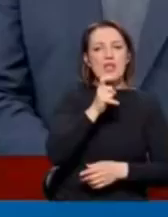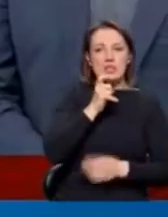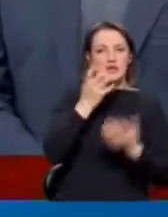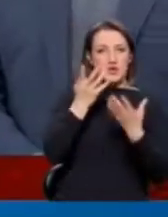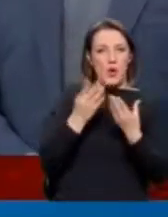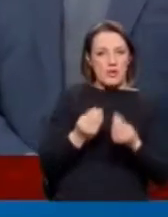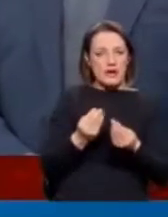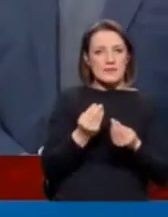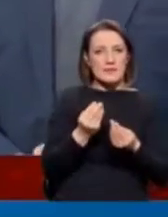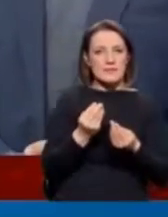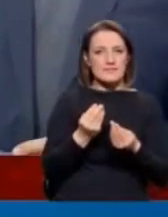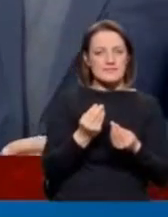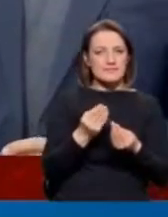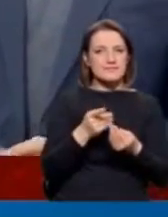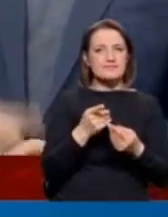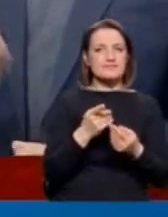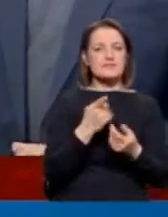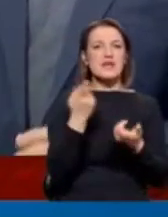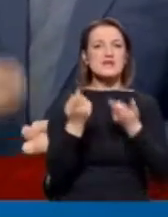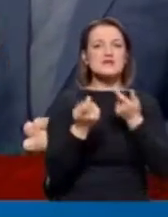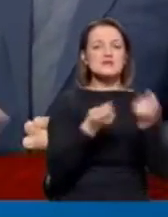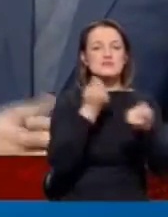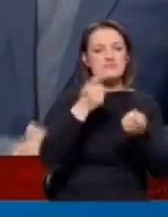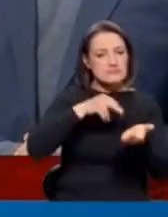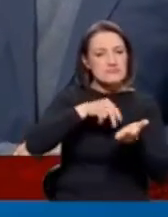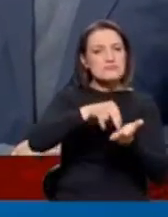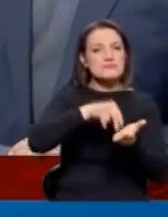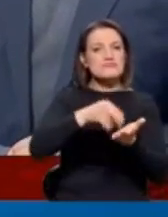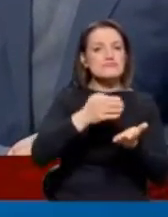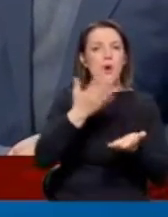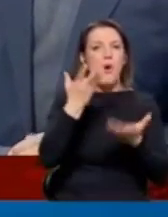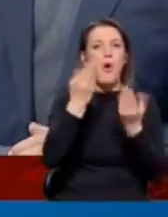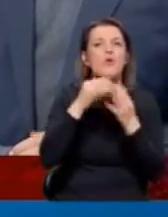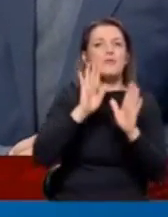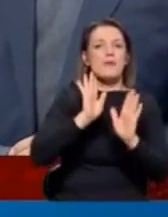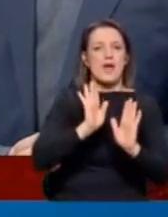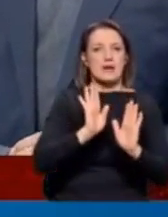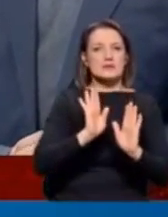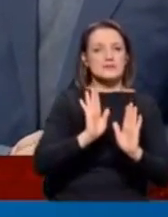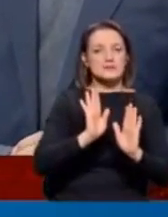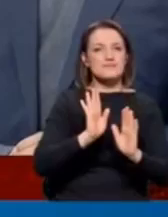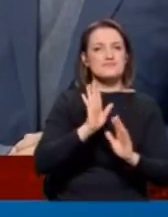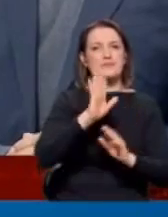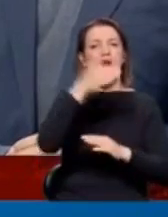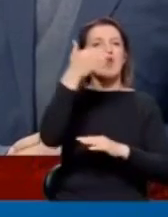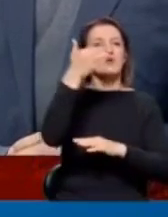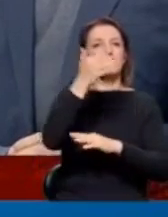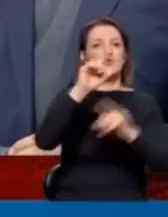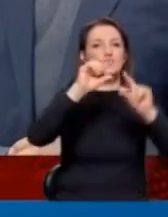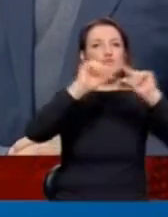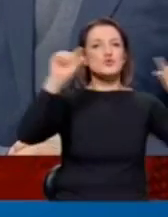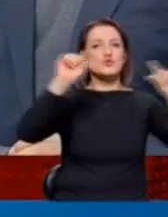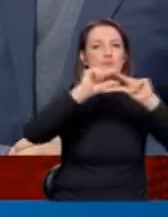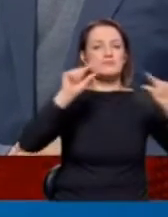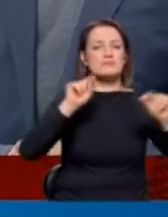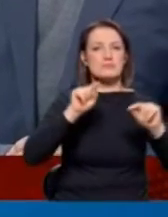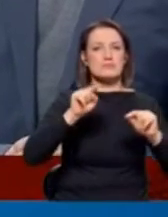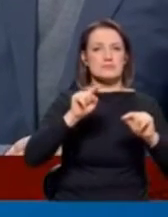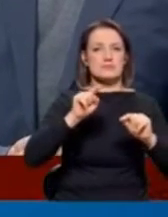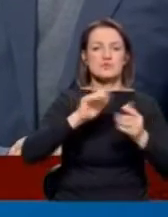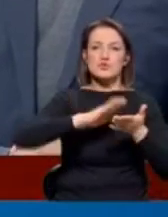Evet eve ilerlemeyen ya işlemeye ramilya Kaptan uzaklaş ayeti Ertuğrul her kuruma bir